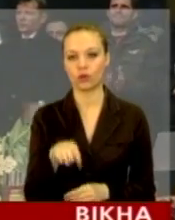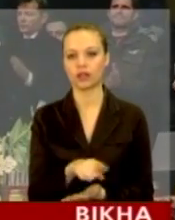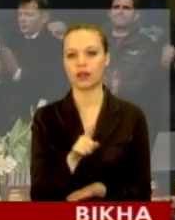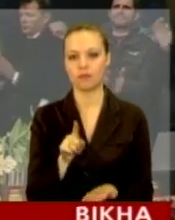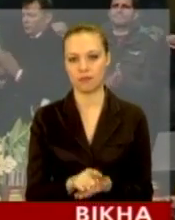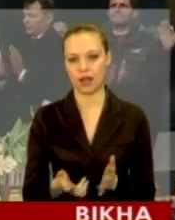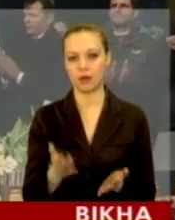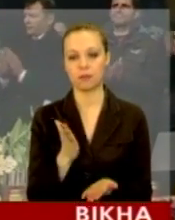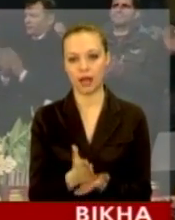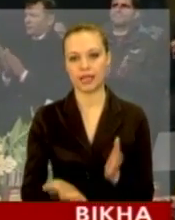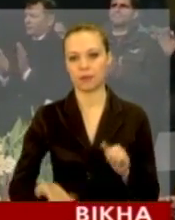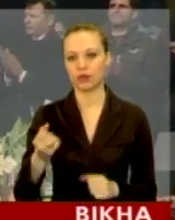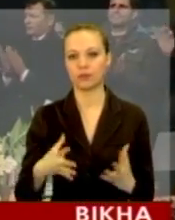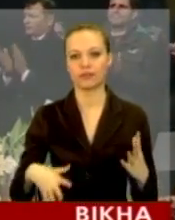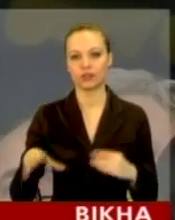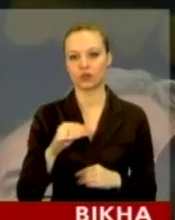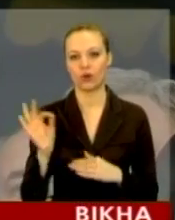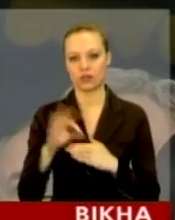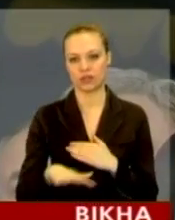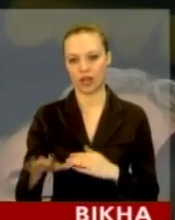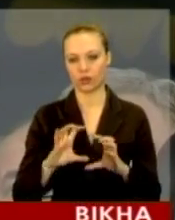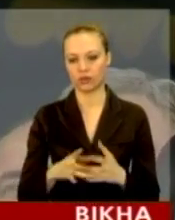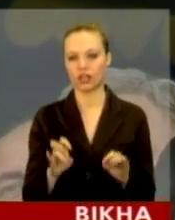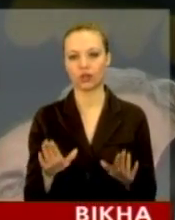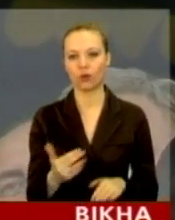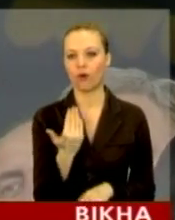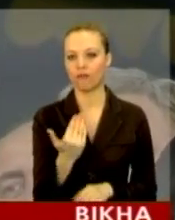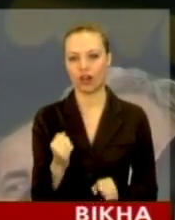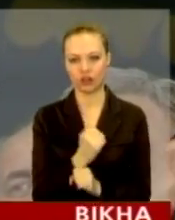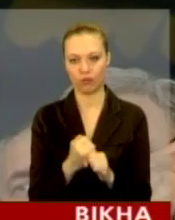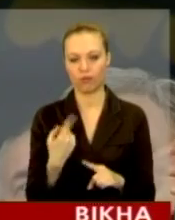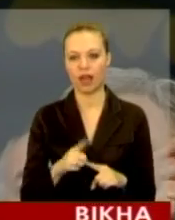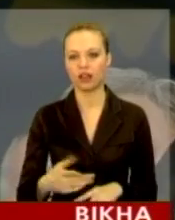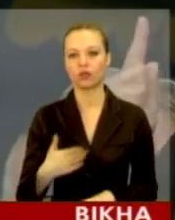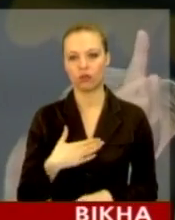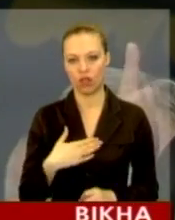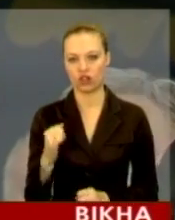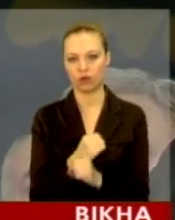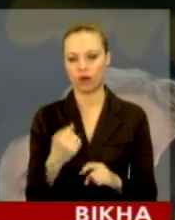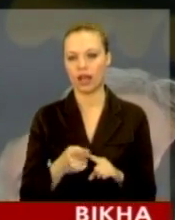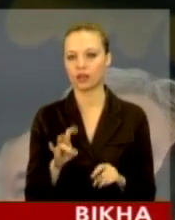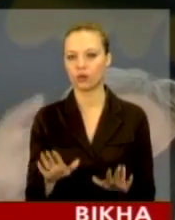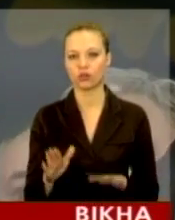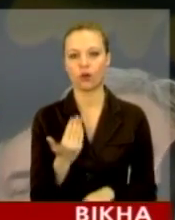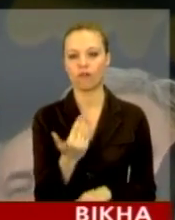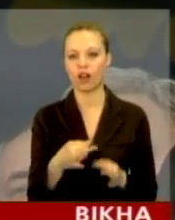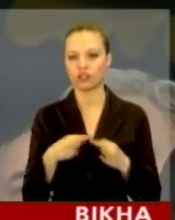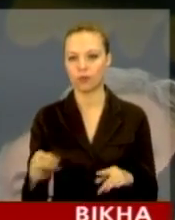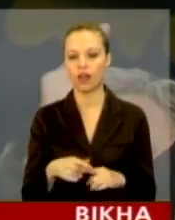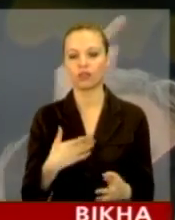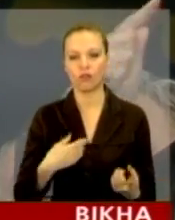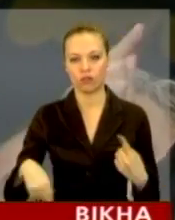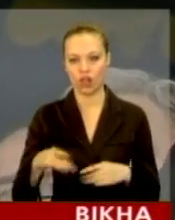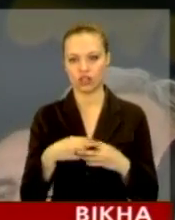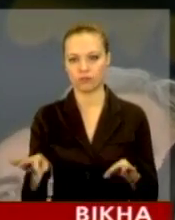має підтримку всього західного світу. Це не тільки ваша боротьба, це наша боротьба. Це не тільки ваша свобода, це наша